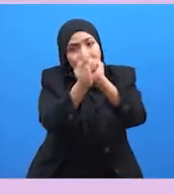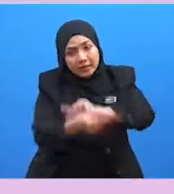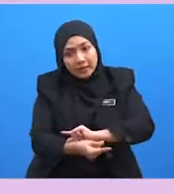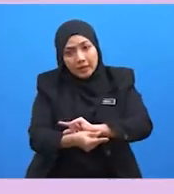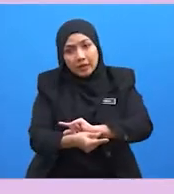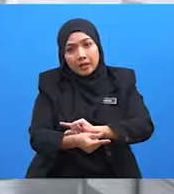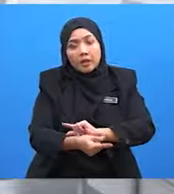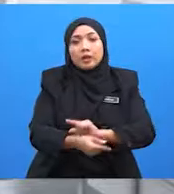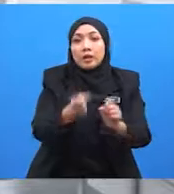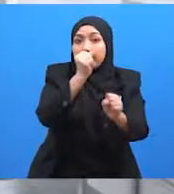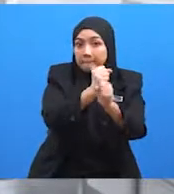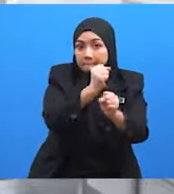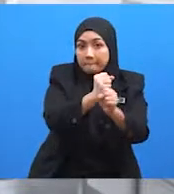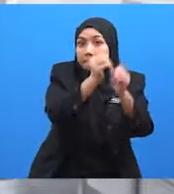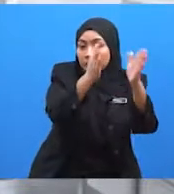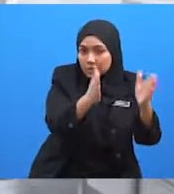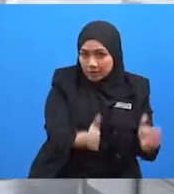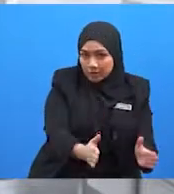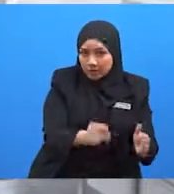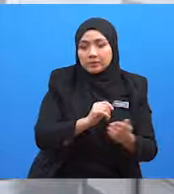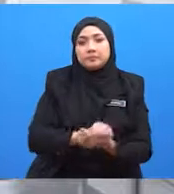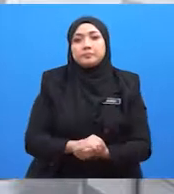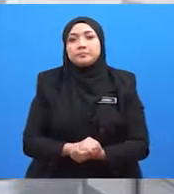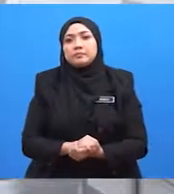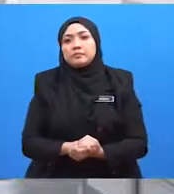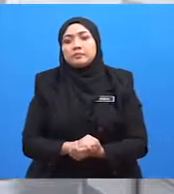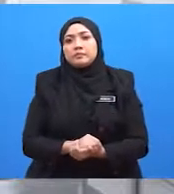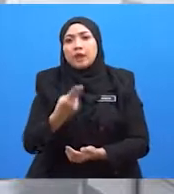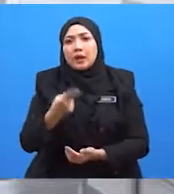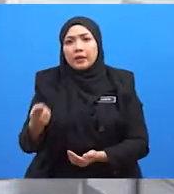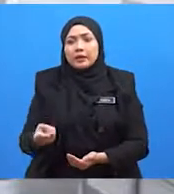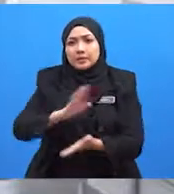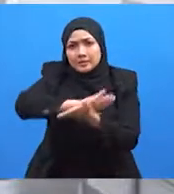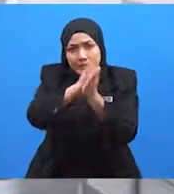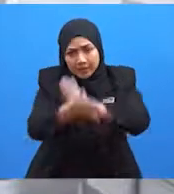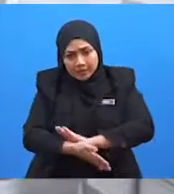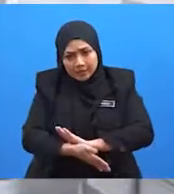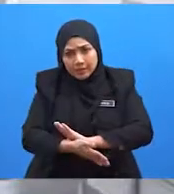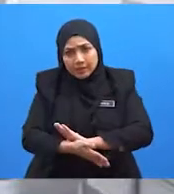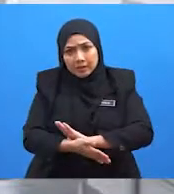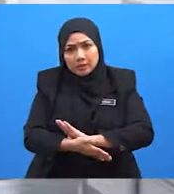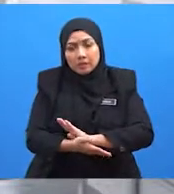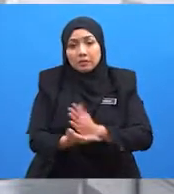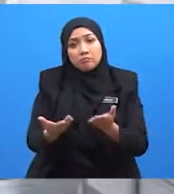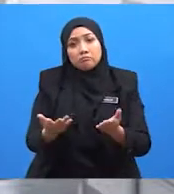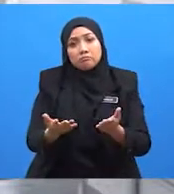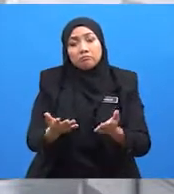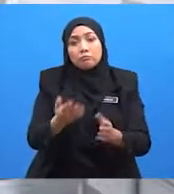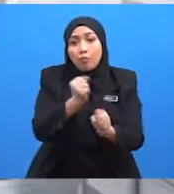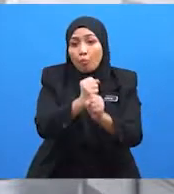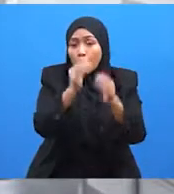pekerja. Hal ini menyebabkan pekerja yang sedia ada kehilangan